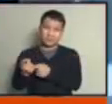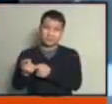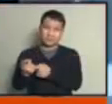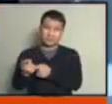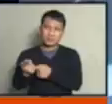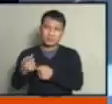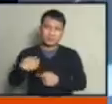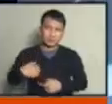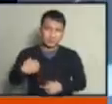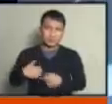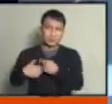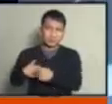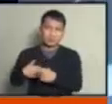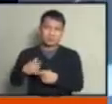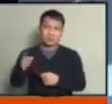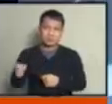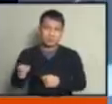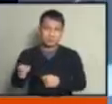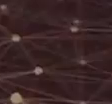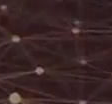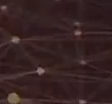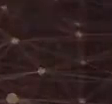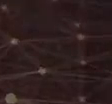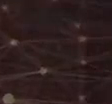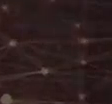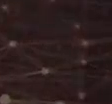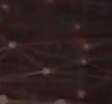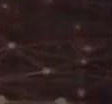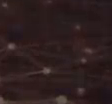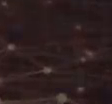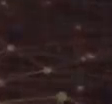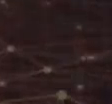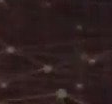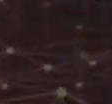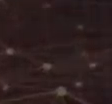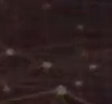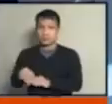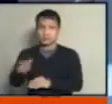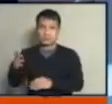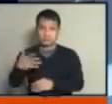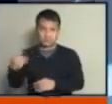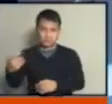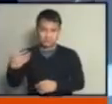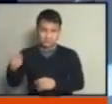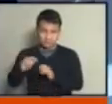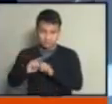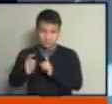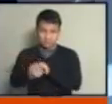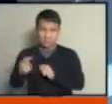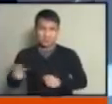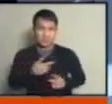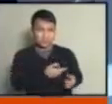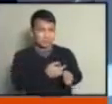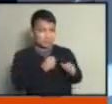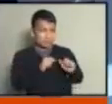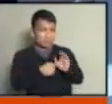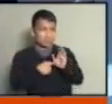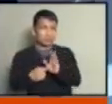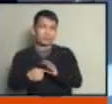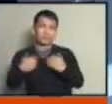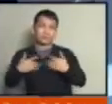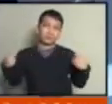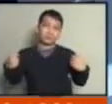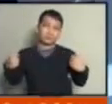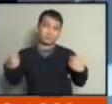ng crushes. Tapos gusto niyang ma-impress yung lalaki. Kaya lang nauto-uto siya. Nagpakita siya ng katawan? Nagpakita siya ho